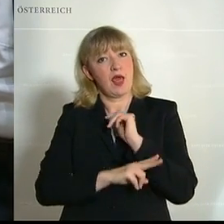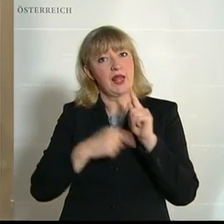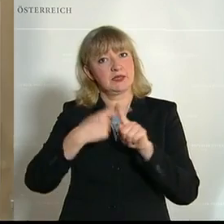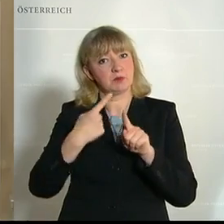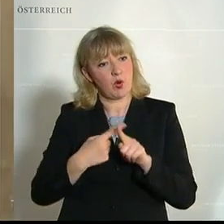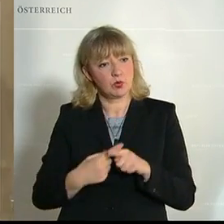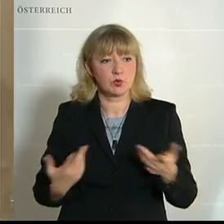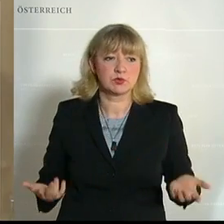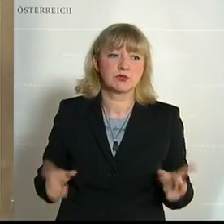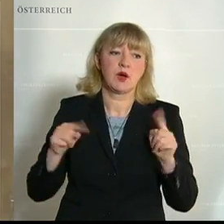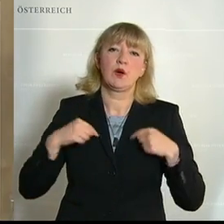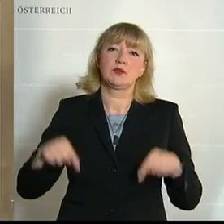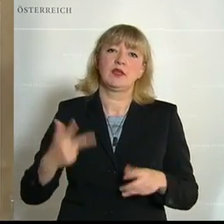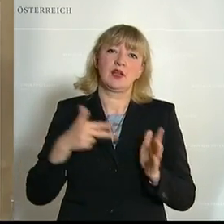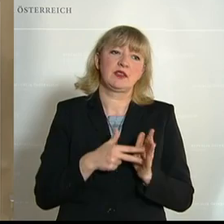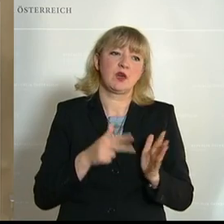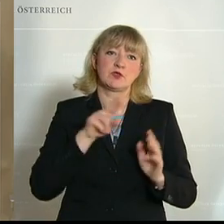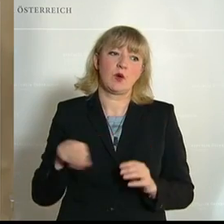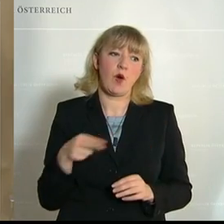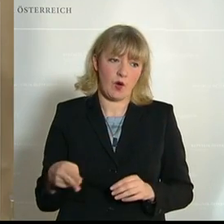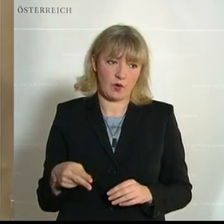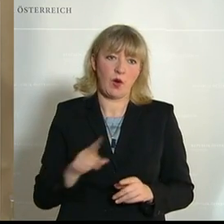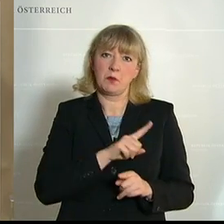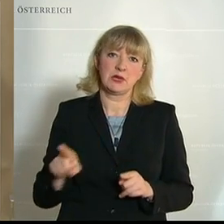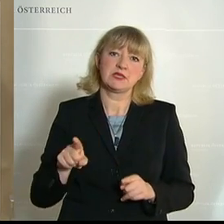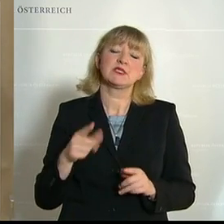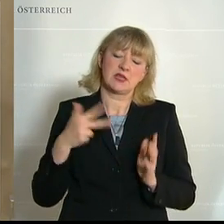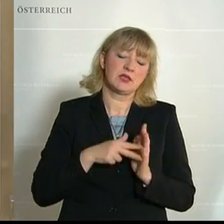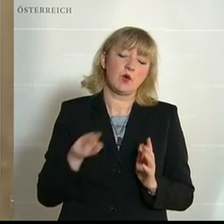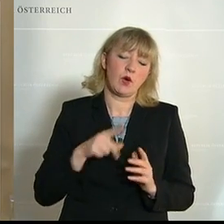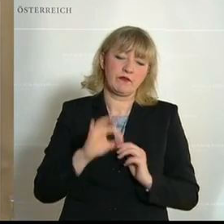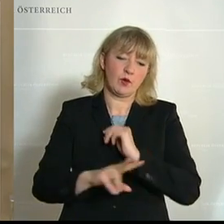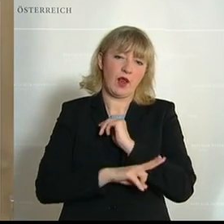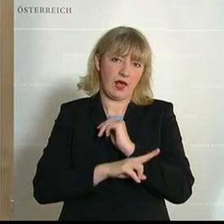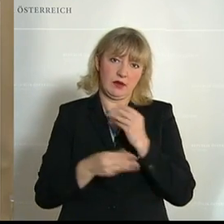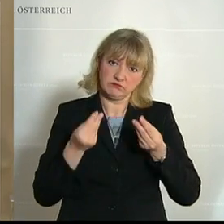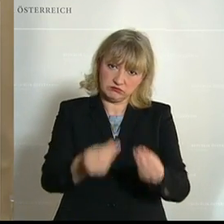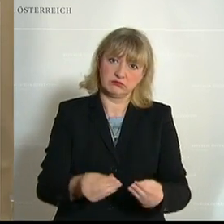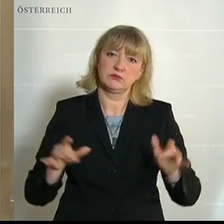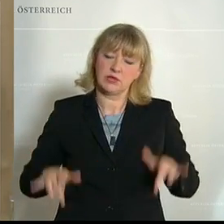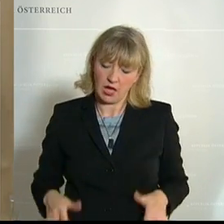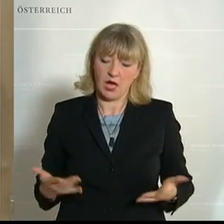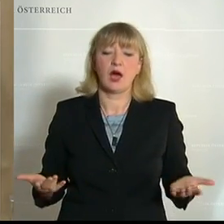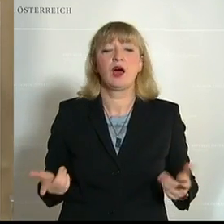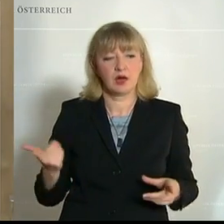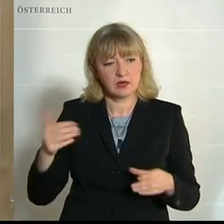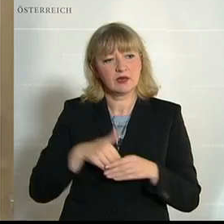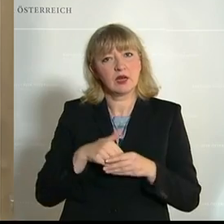Lehrlingsbonus, wo wir 3.000 Euro, bis zu 3.000 Euro für Lehrlinge zur Verfügung haben.